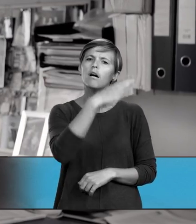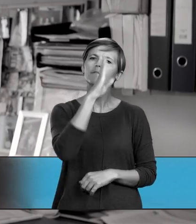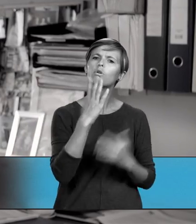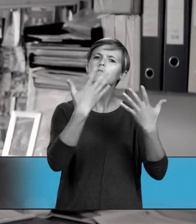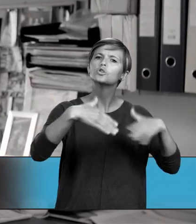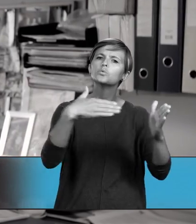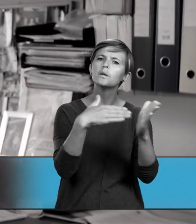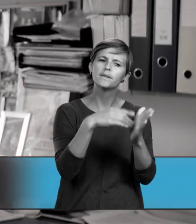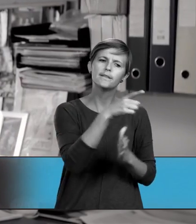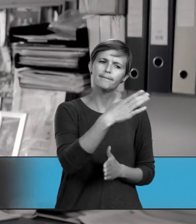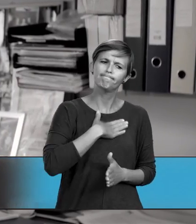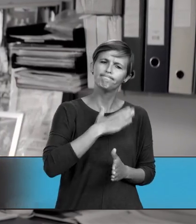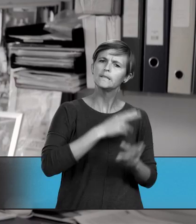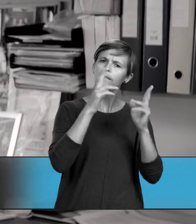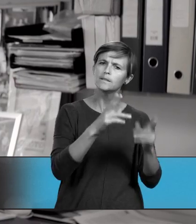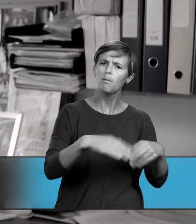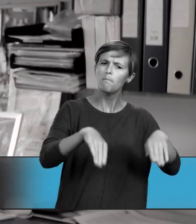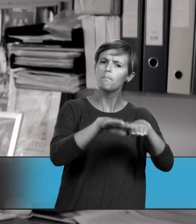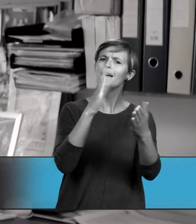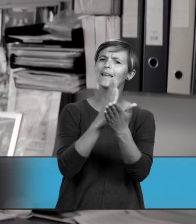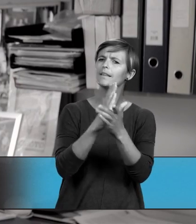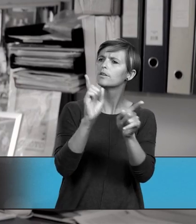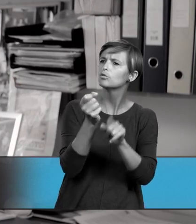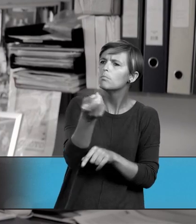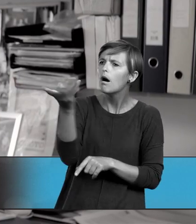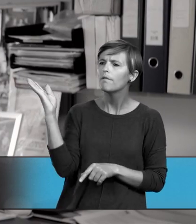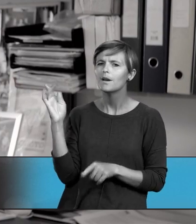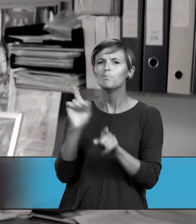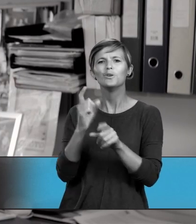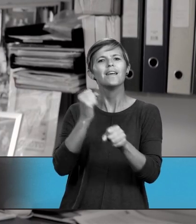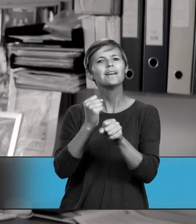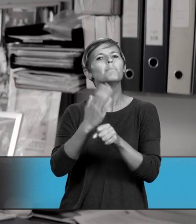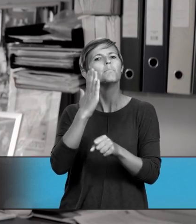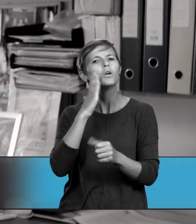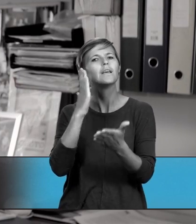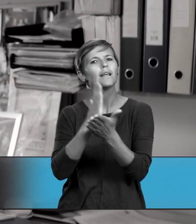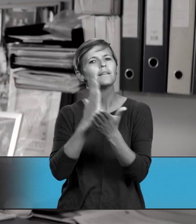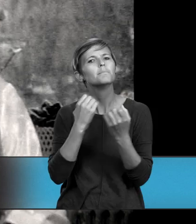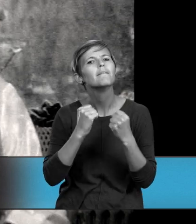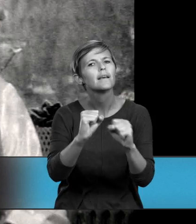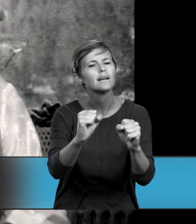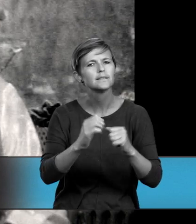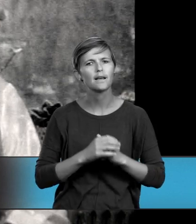alvorlig funksjonshemmede som ville ha samme rettigheter som andre. Så det var i egentlig en borgerrettighetsbevegelse.